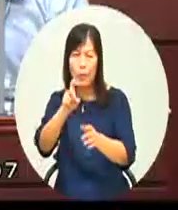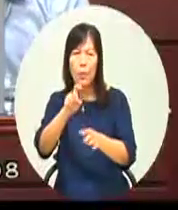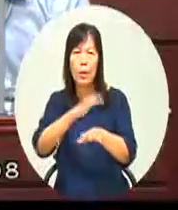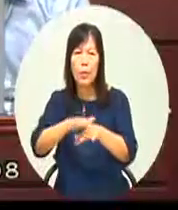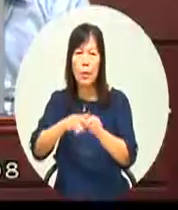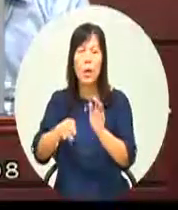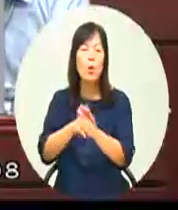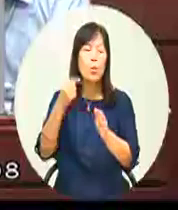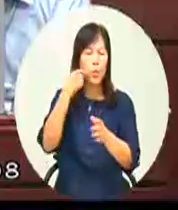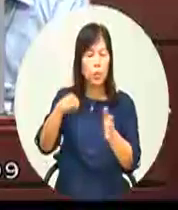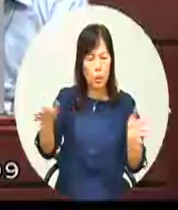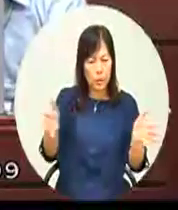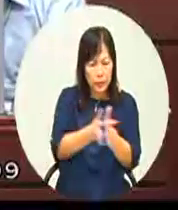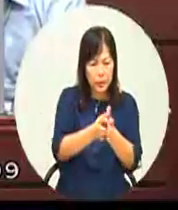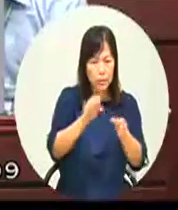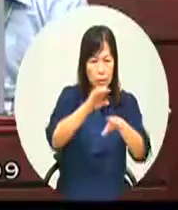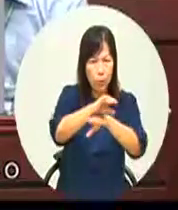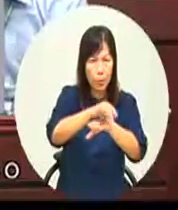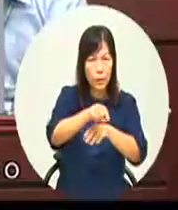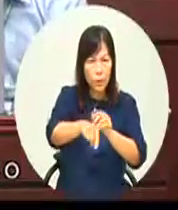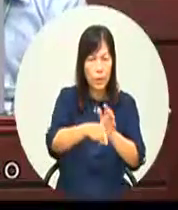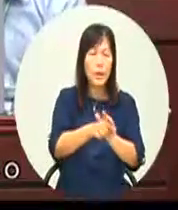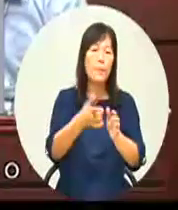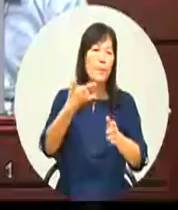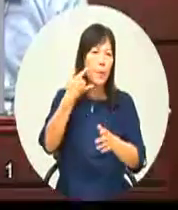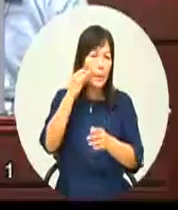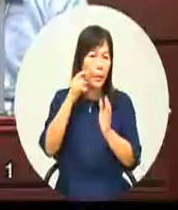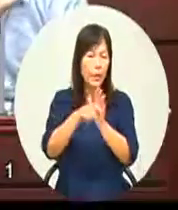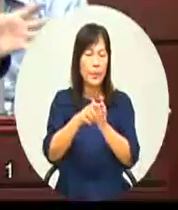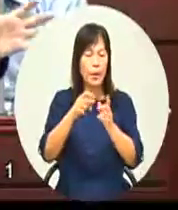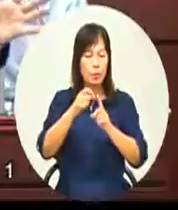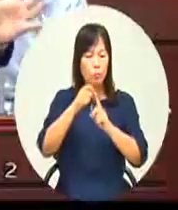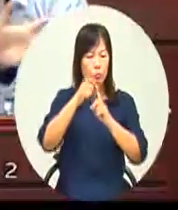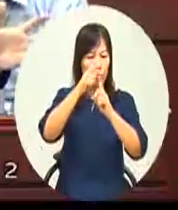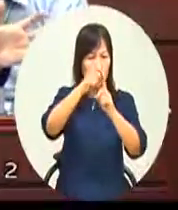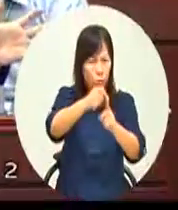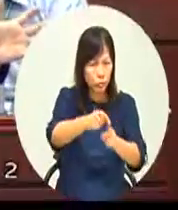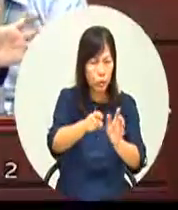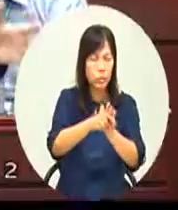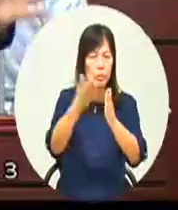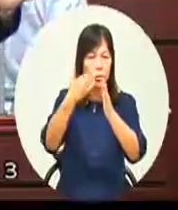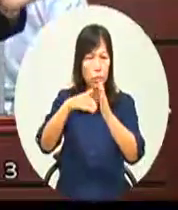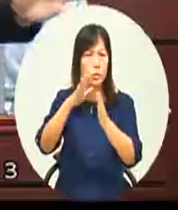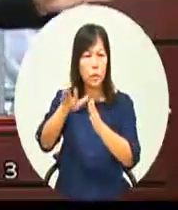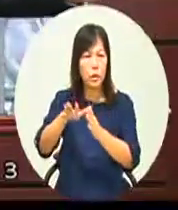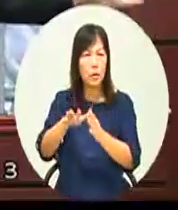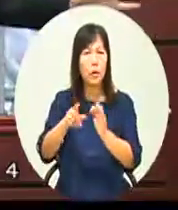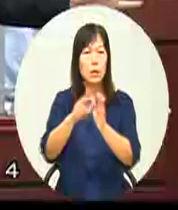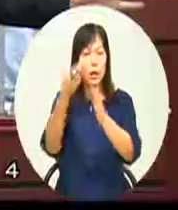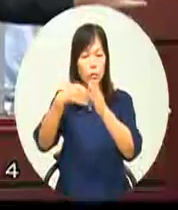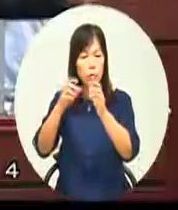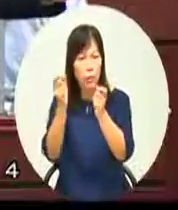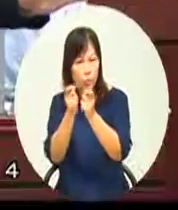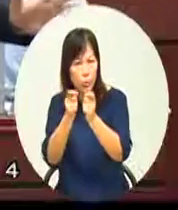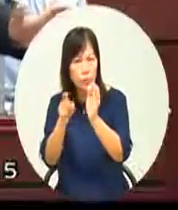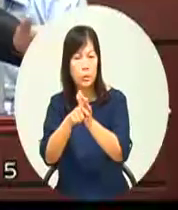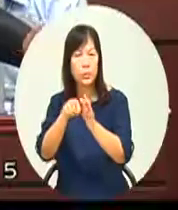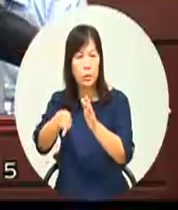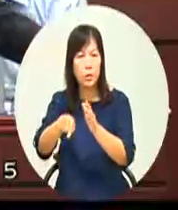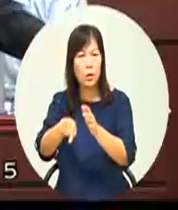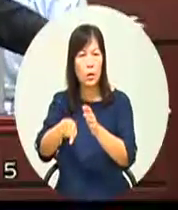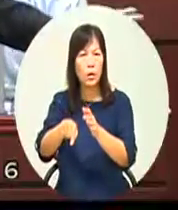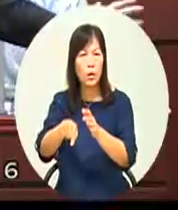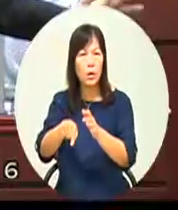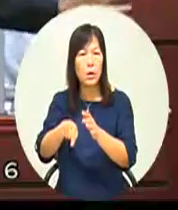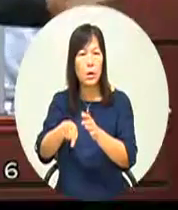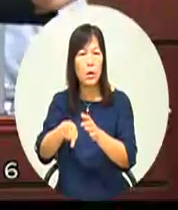享系统，那他的父母可以坐大众捷运系统过去学校，然后就在学校的附近就有这个所